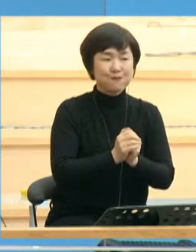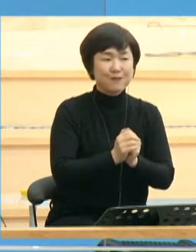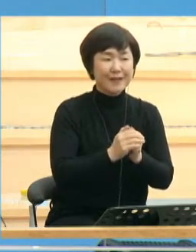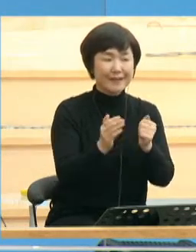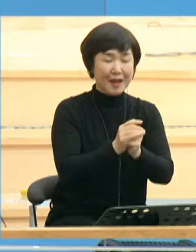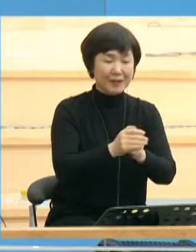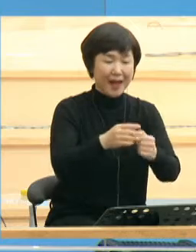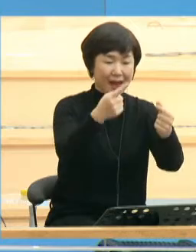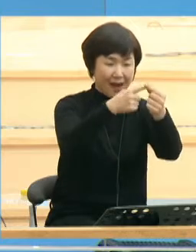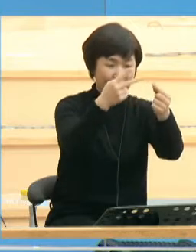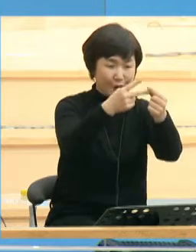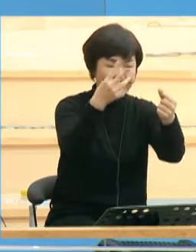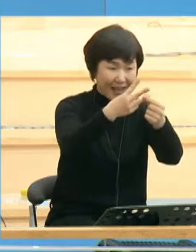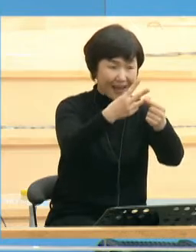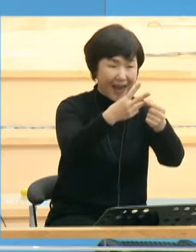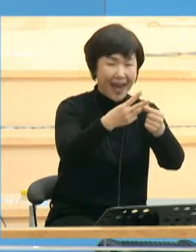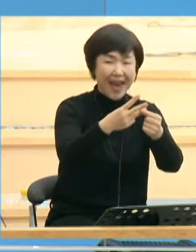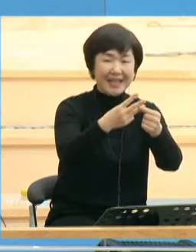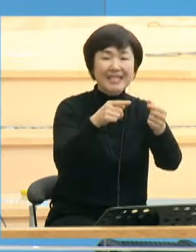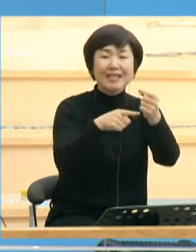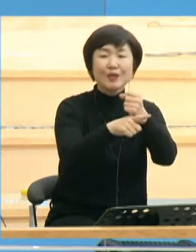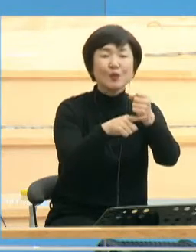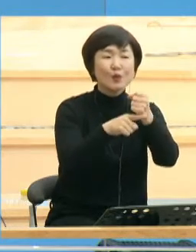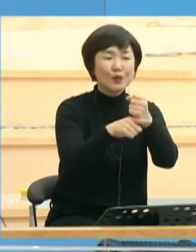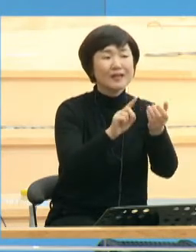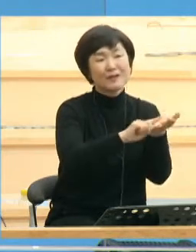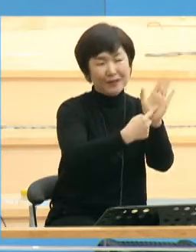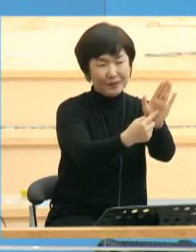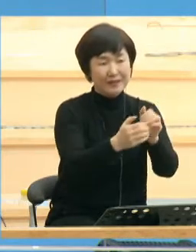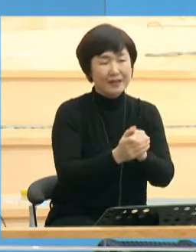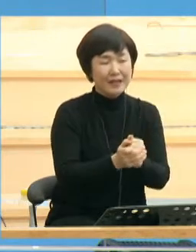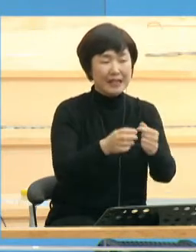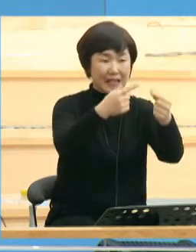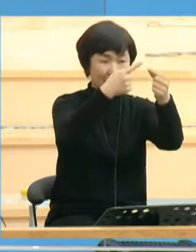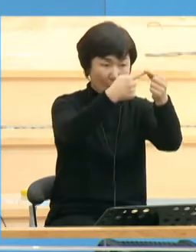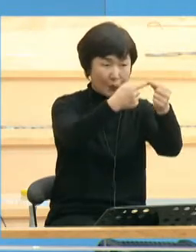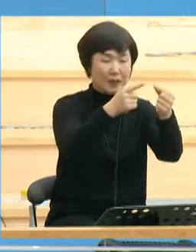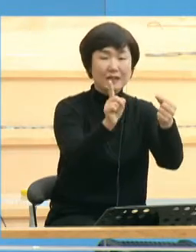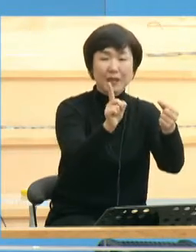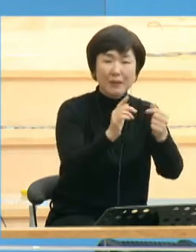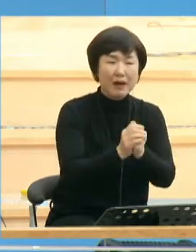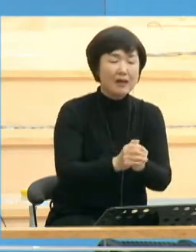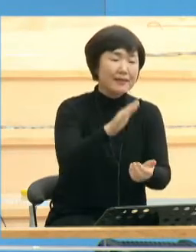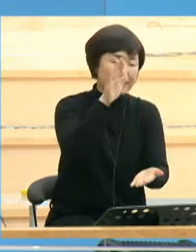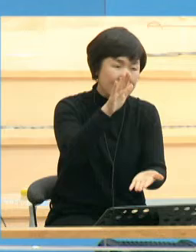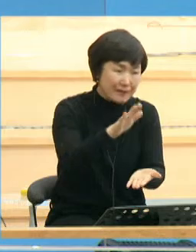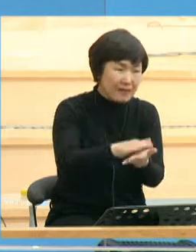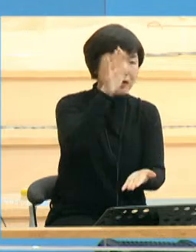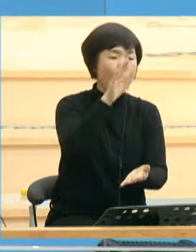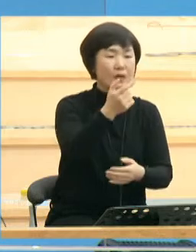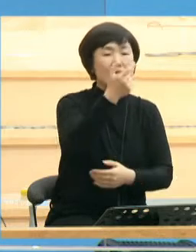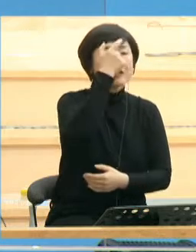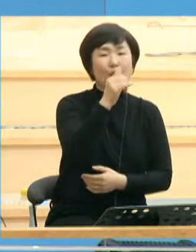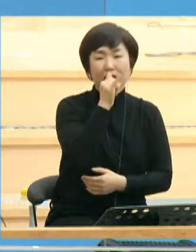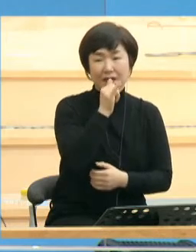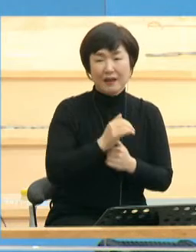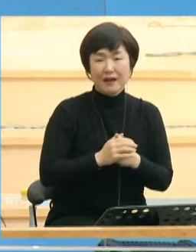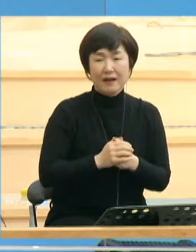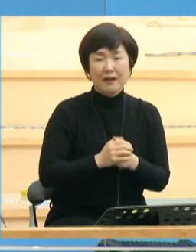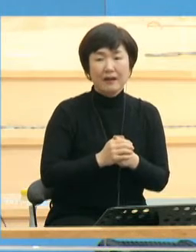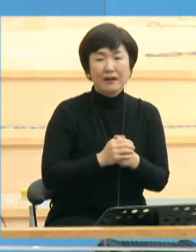3 가질 근거로 그렇게 근데 첫 번째로 뭐냐 오늘 이 차려 안개 뜨거운 기도가 있다